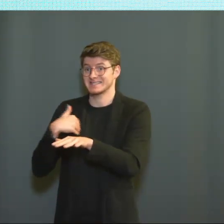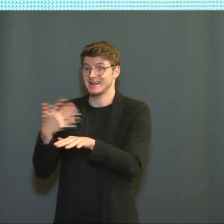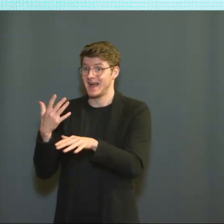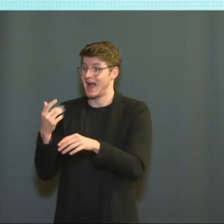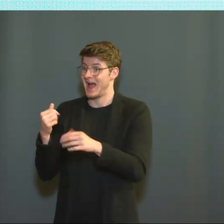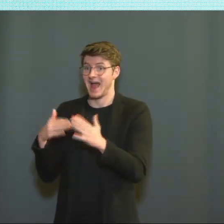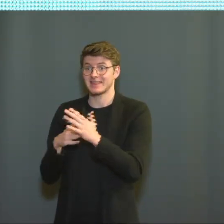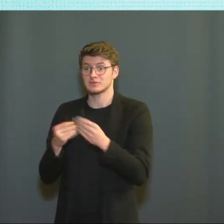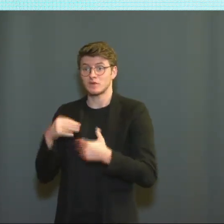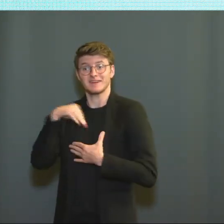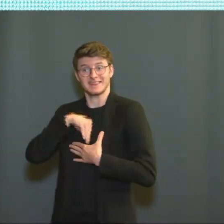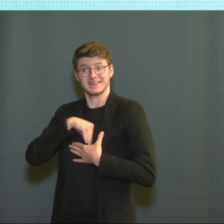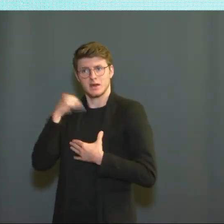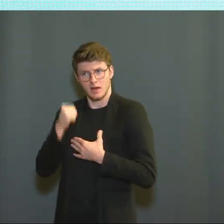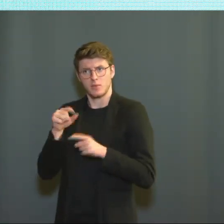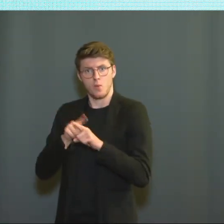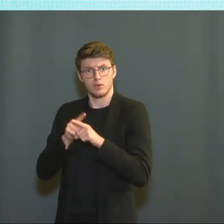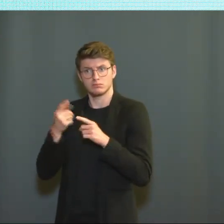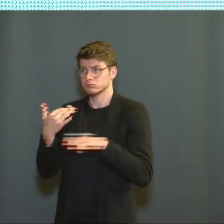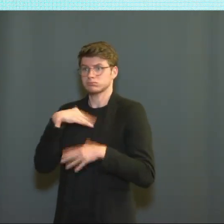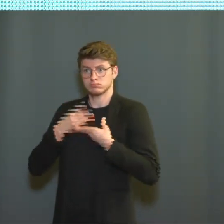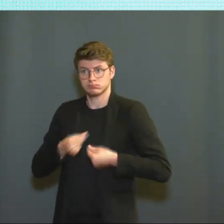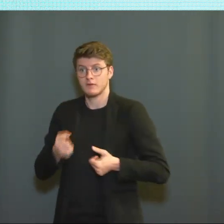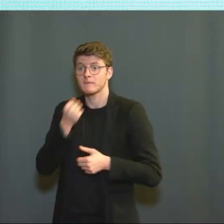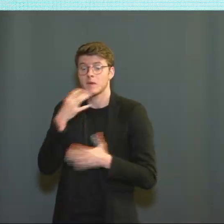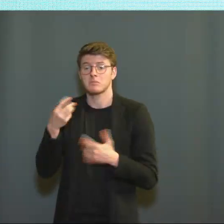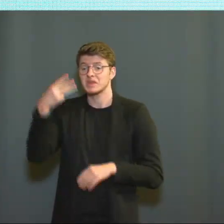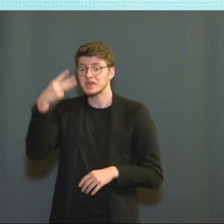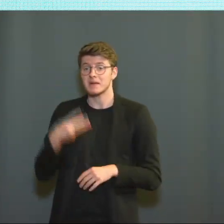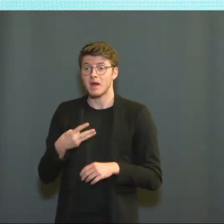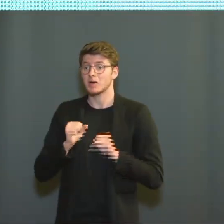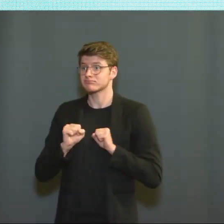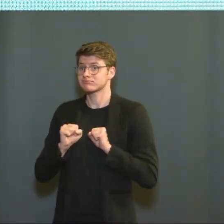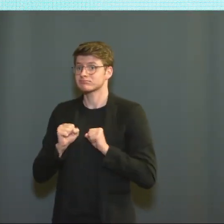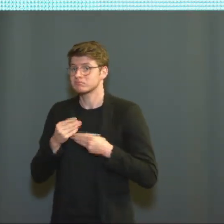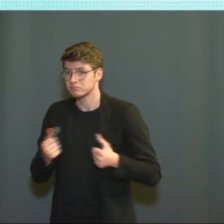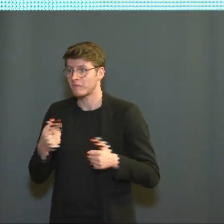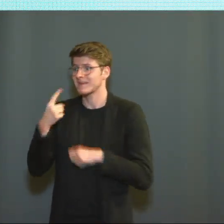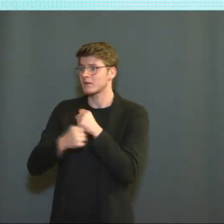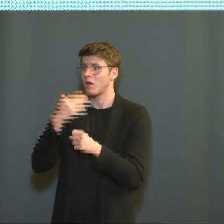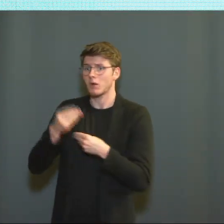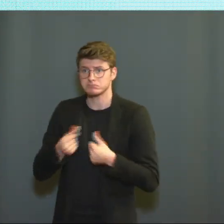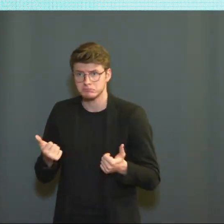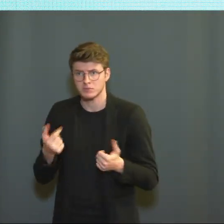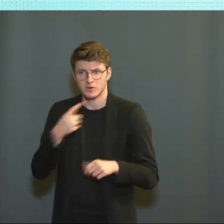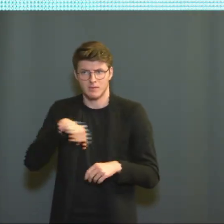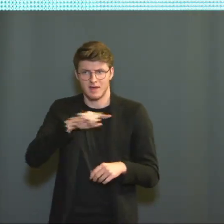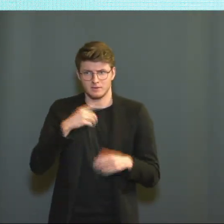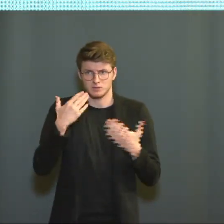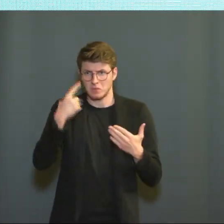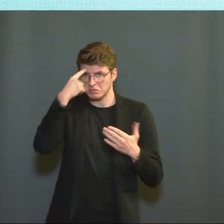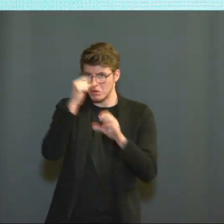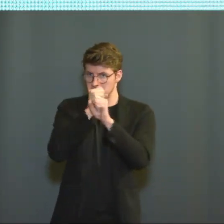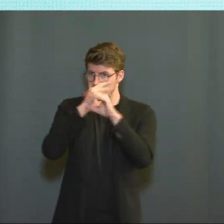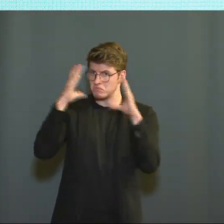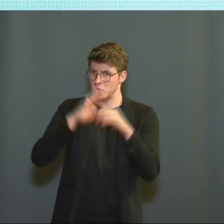verdwijnen. Die kunnen al verdwijnen na een drietal maanden tot na een jaar. Dat is wat we verwachten voor een coronavirus. We